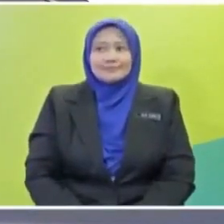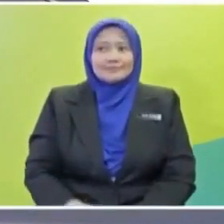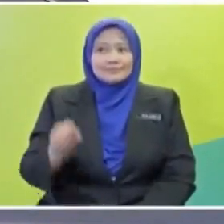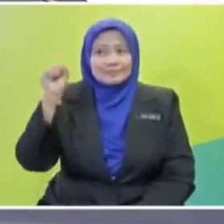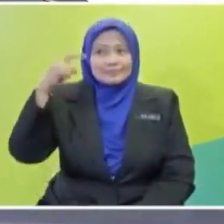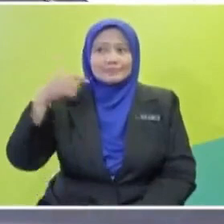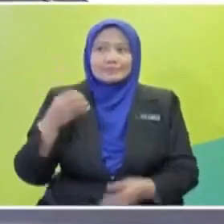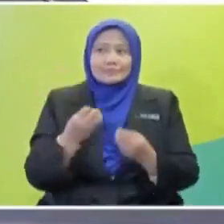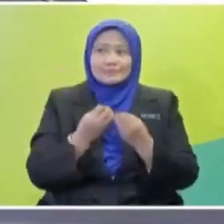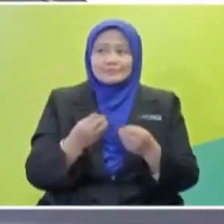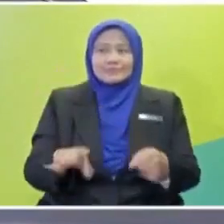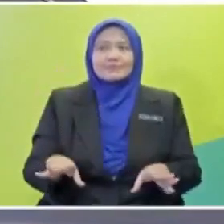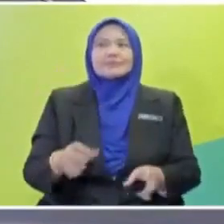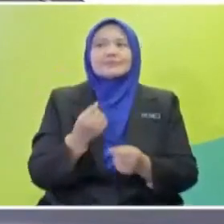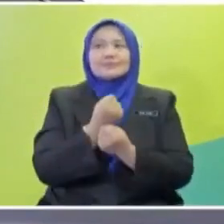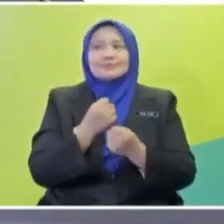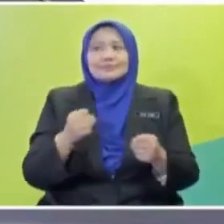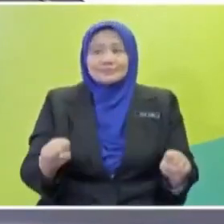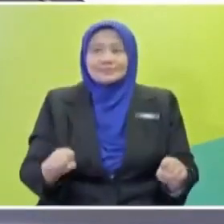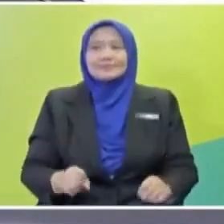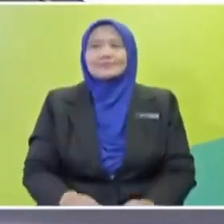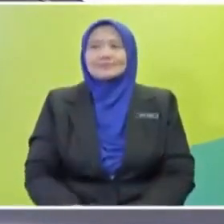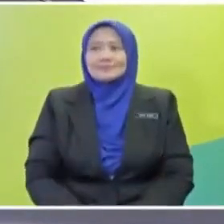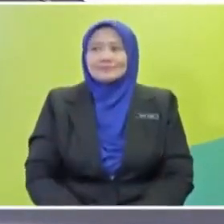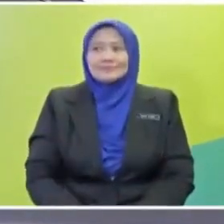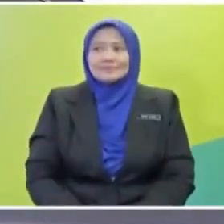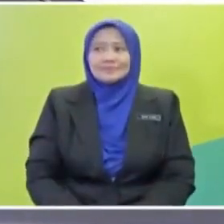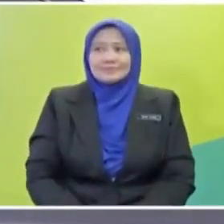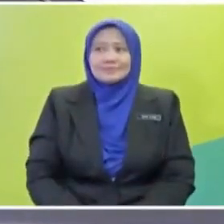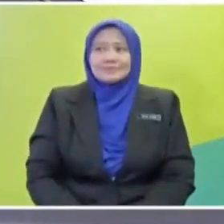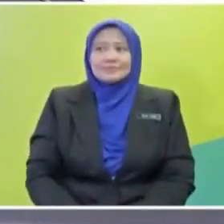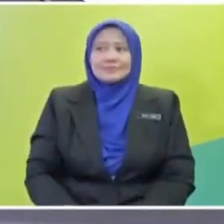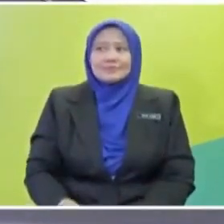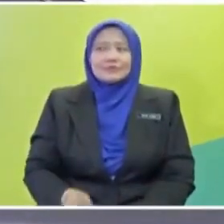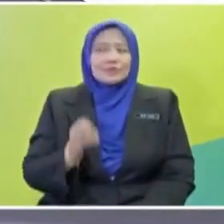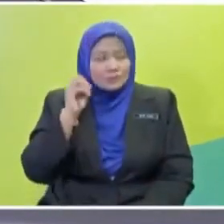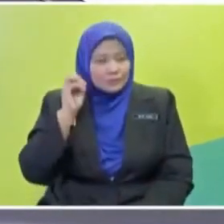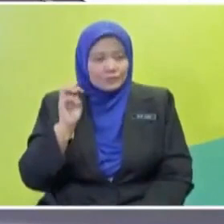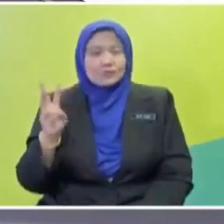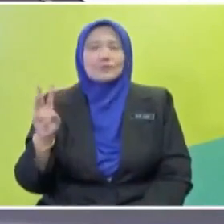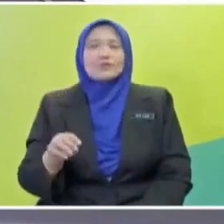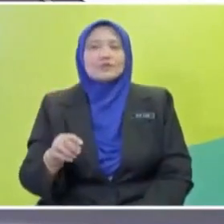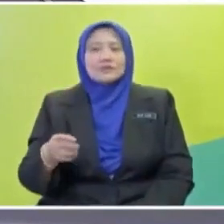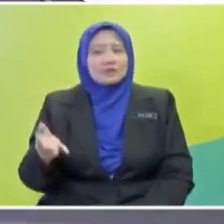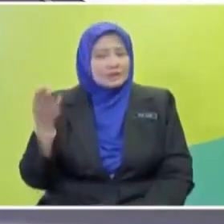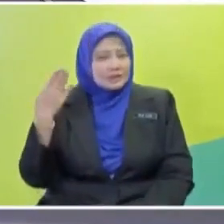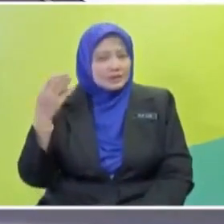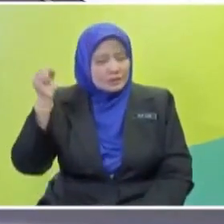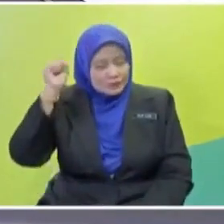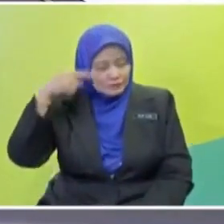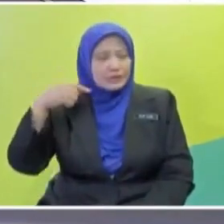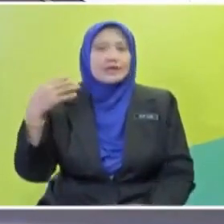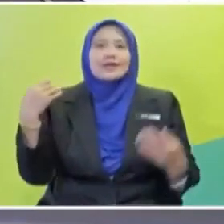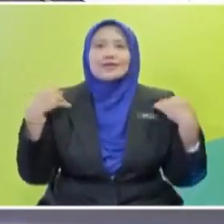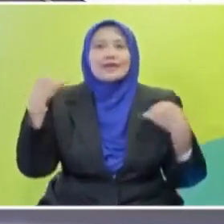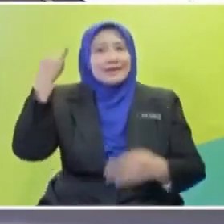cepatnya, sebab Syafiqah. Saya semangat nak tengok. Okey, sebab yalah, sebab Syafiqah dah ada idea. Dia makan apa pagi tadi kan? Betul? Jadi dia teringat, dia terus